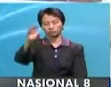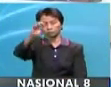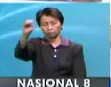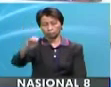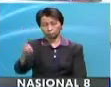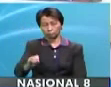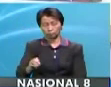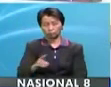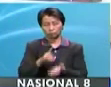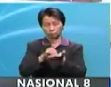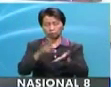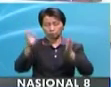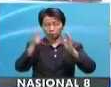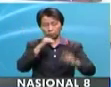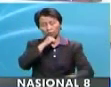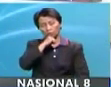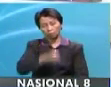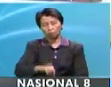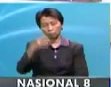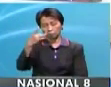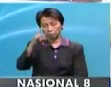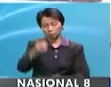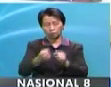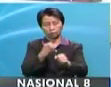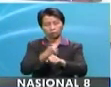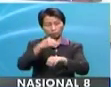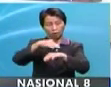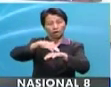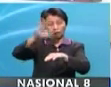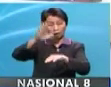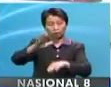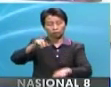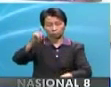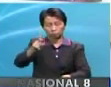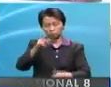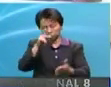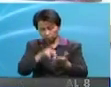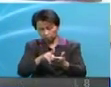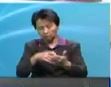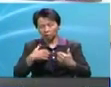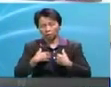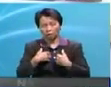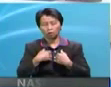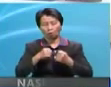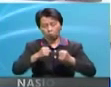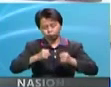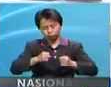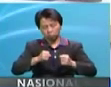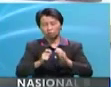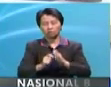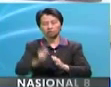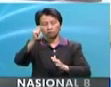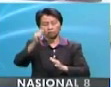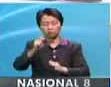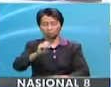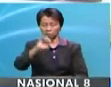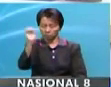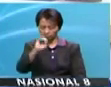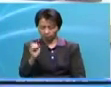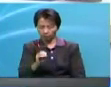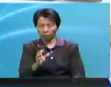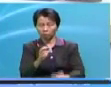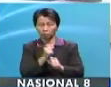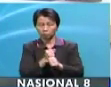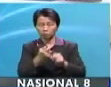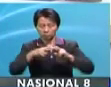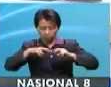35.1% penduduk Malaysia yang berusia 18 tahun ke atas dikenal pasti mempunyai kadar kolesterol yang tinggi. Peratusan yang diperoleh